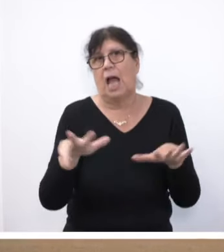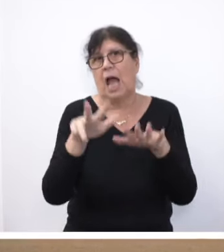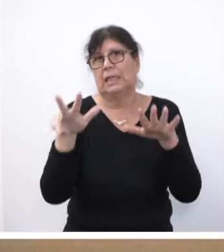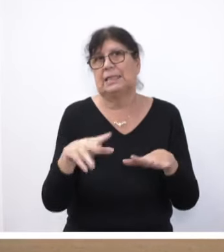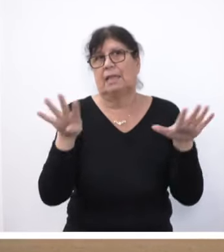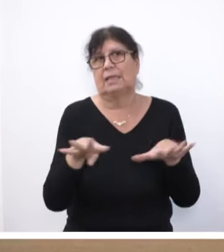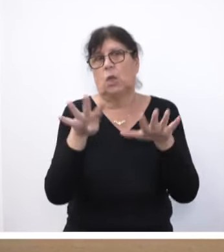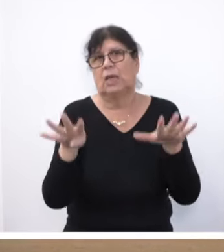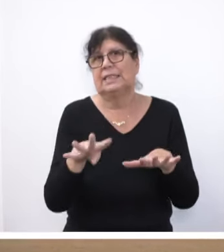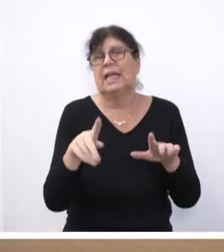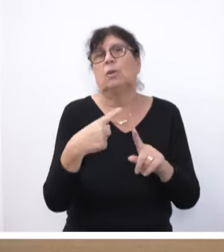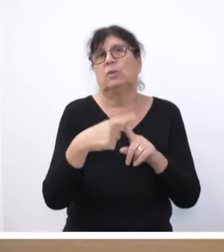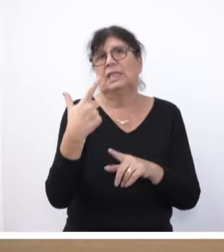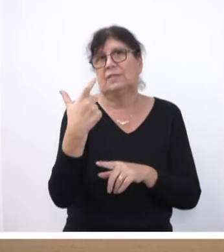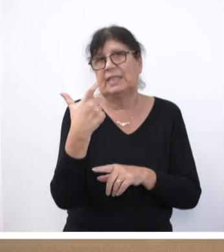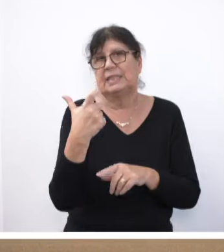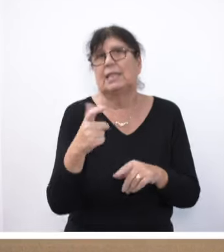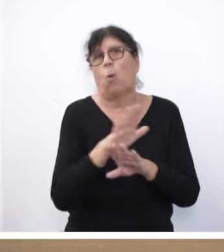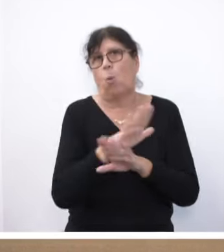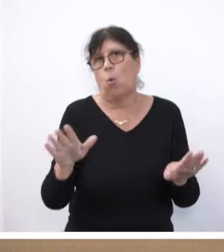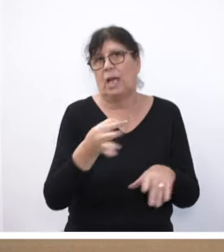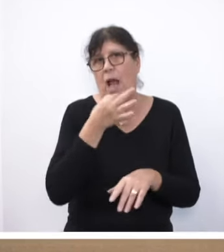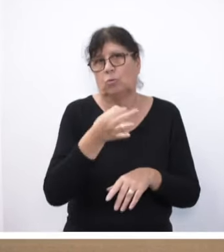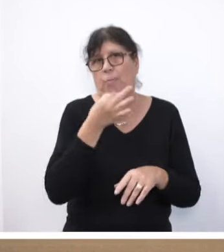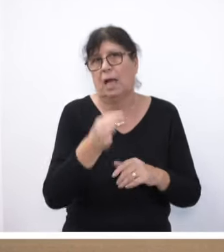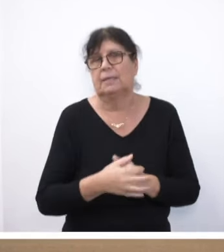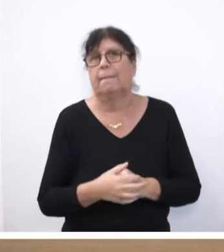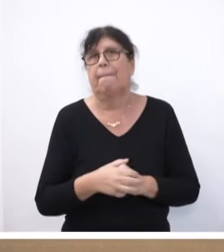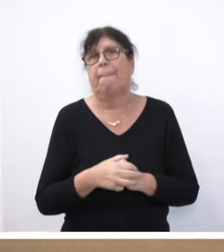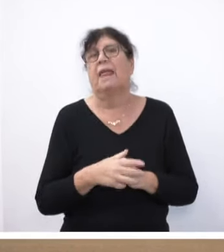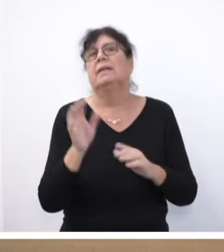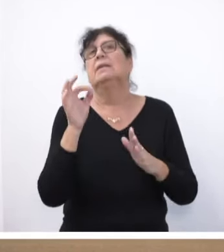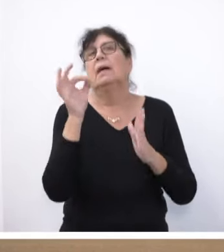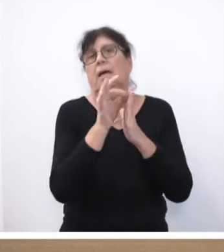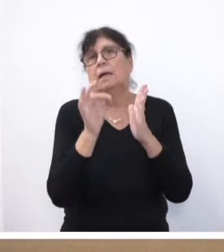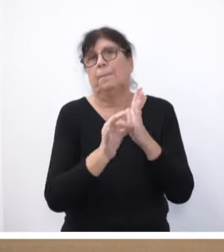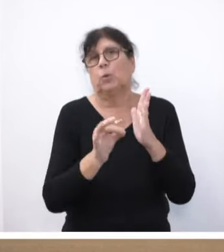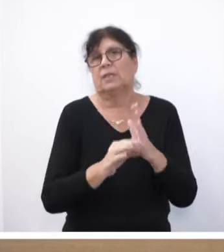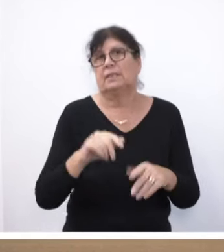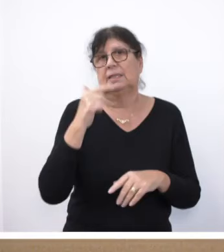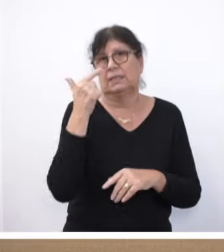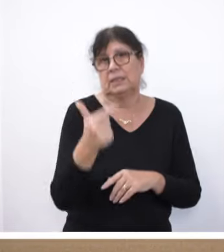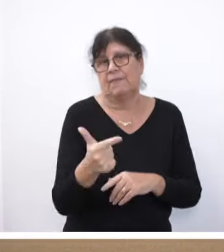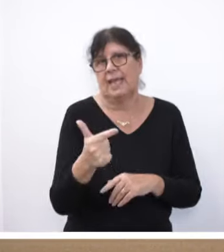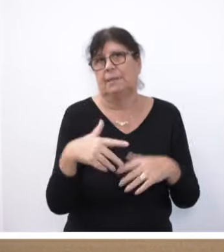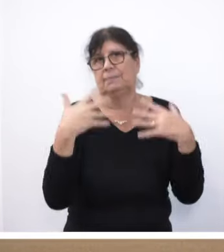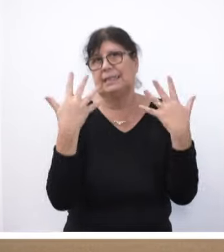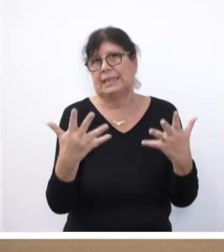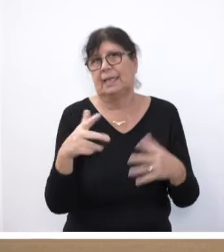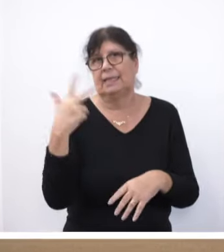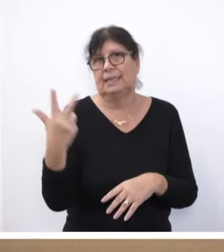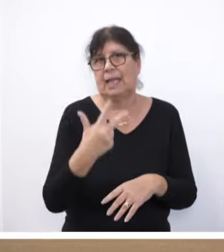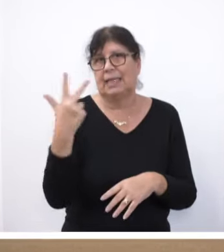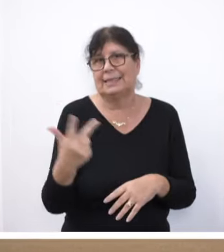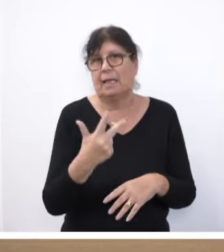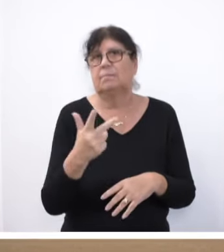18, 19 sowie 20 finden ohne Aussprache statt. Die Tagesordnungspunkte 2, 10 und